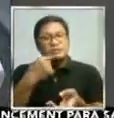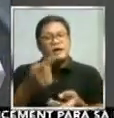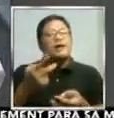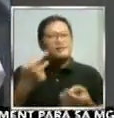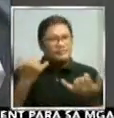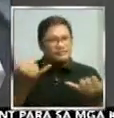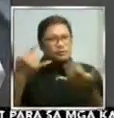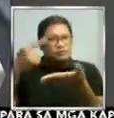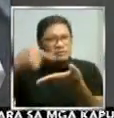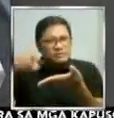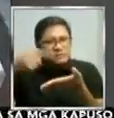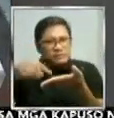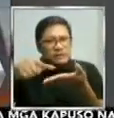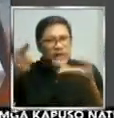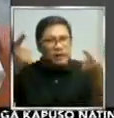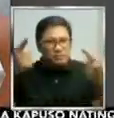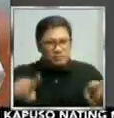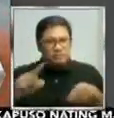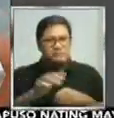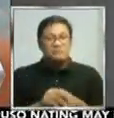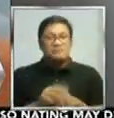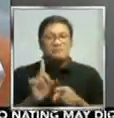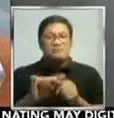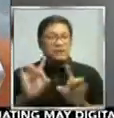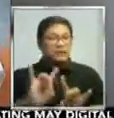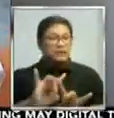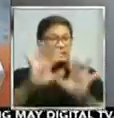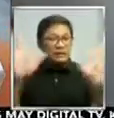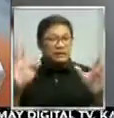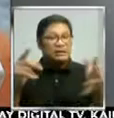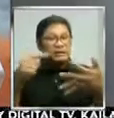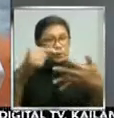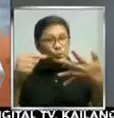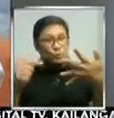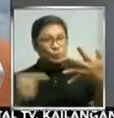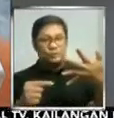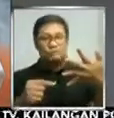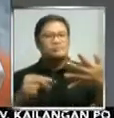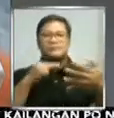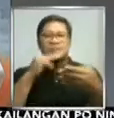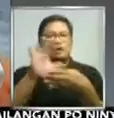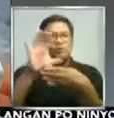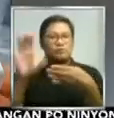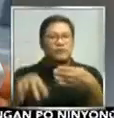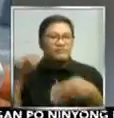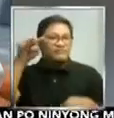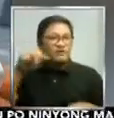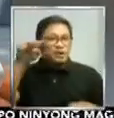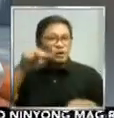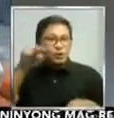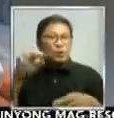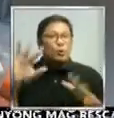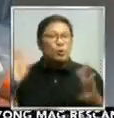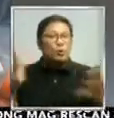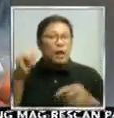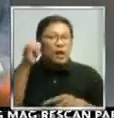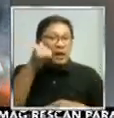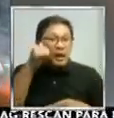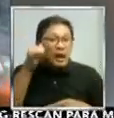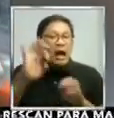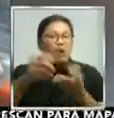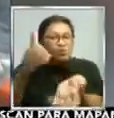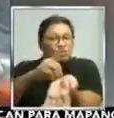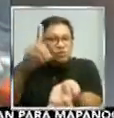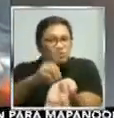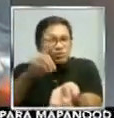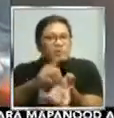iniimbestigahan na raw nila ang insidente. Pero nilinaw niya ang ilang bagay. Hindi raw kumpleto ang video. Hindi raw nahagip ang pagtingin ng doktor at pagkuha